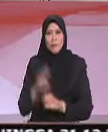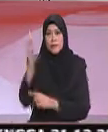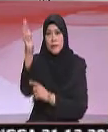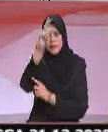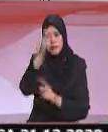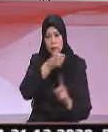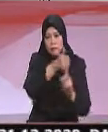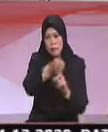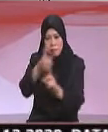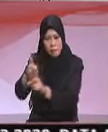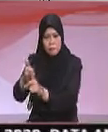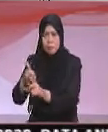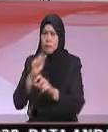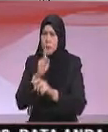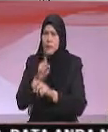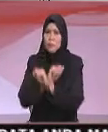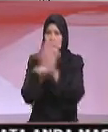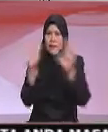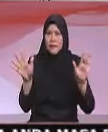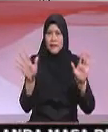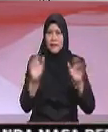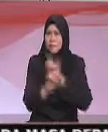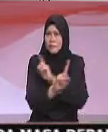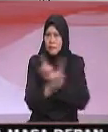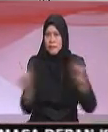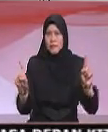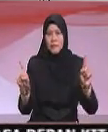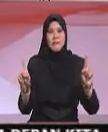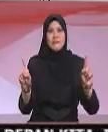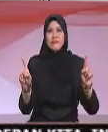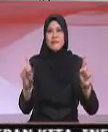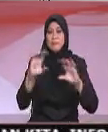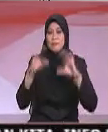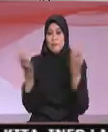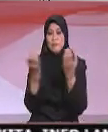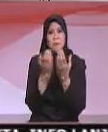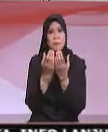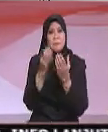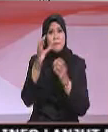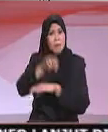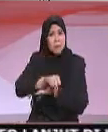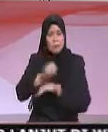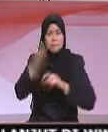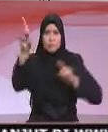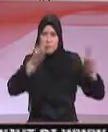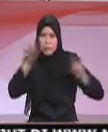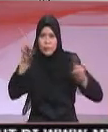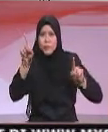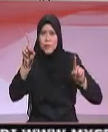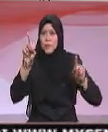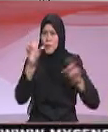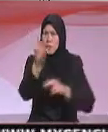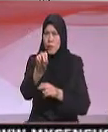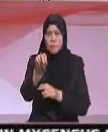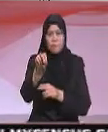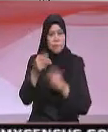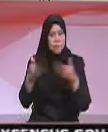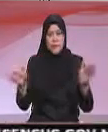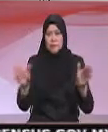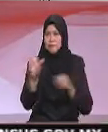amat jelas, iaitu untuk tidak membenarkan kelab malam dan pusat hiburan kembali